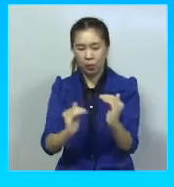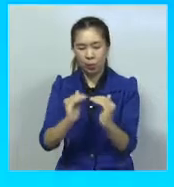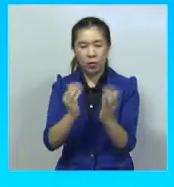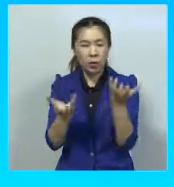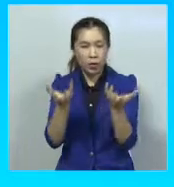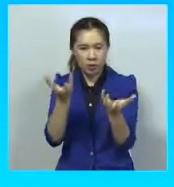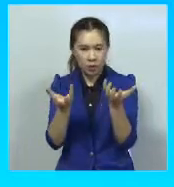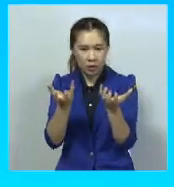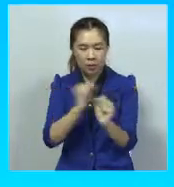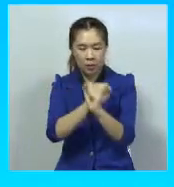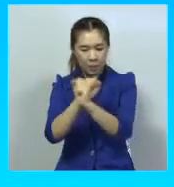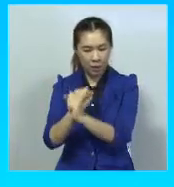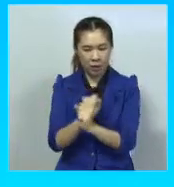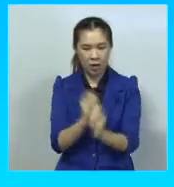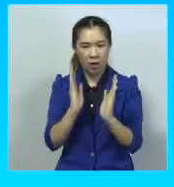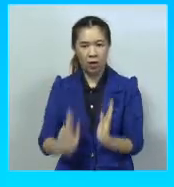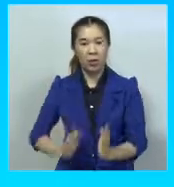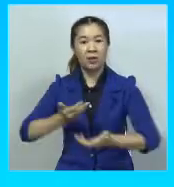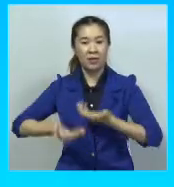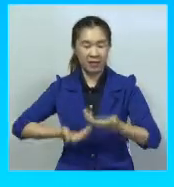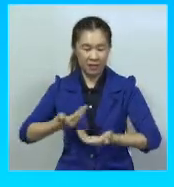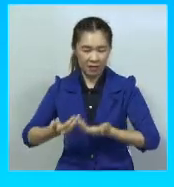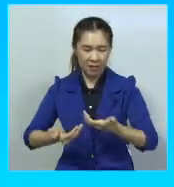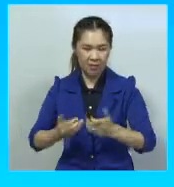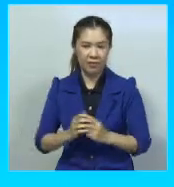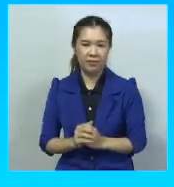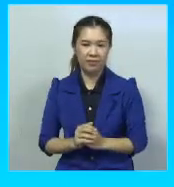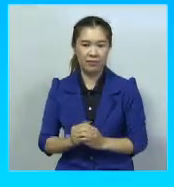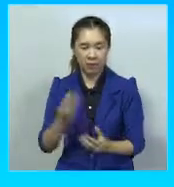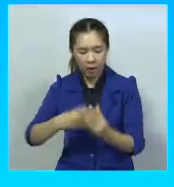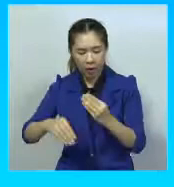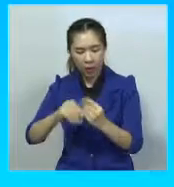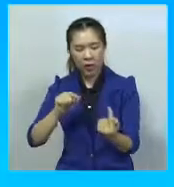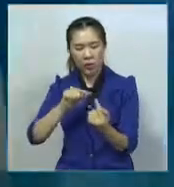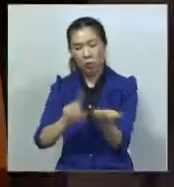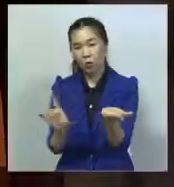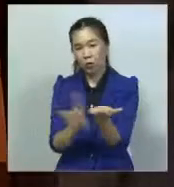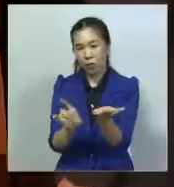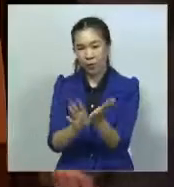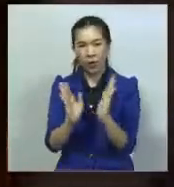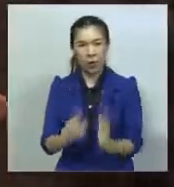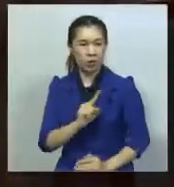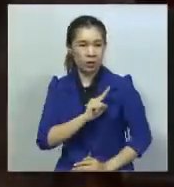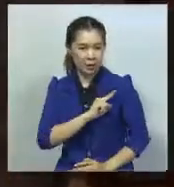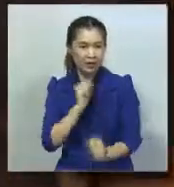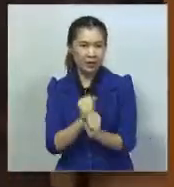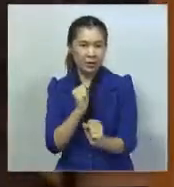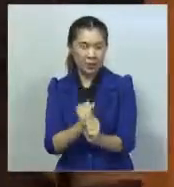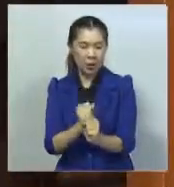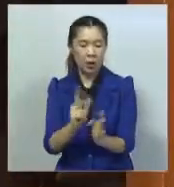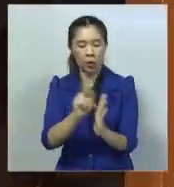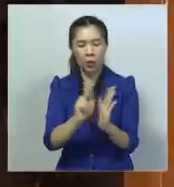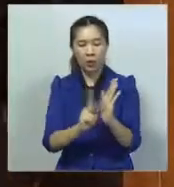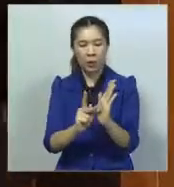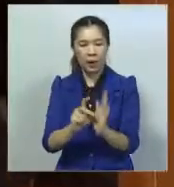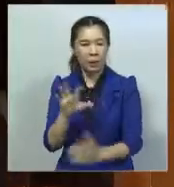ในการป้องกันปราบปรามการค้ามนุษย์ซึ่งก็จะมุ่งเน้นนะคะเรื่องของการเพิ่มศักยภาพให้กับเจ้าหน้าที่บังคับใช้กฎหมาย